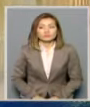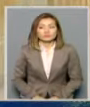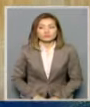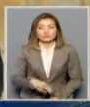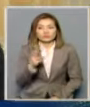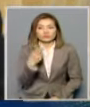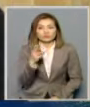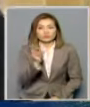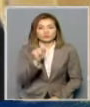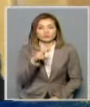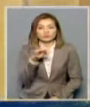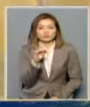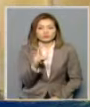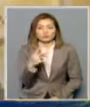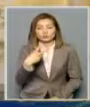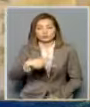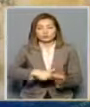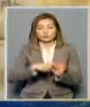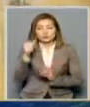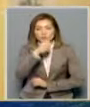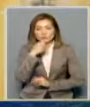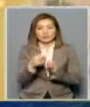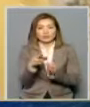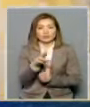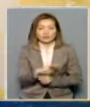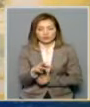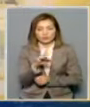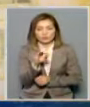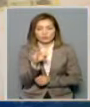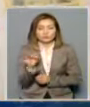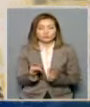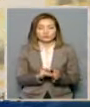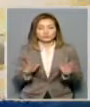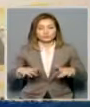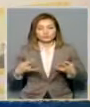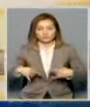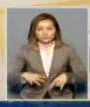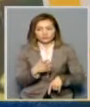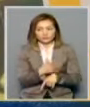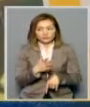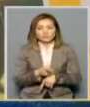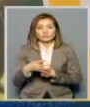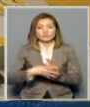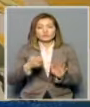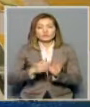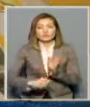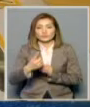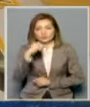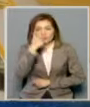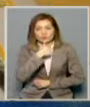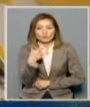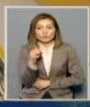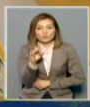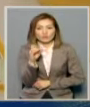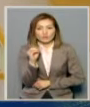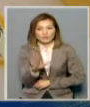Қадыр Жүсіп Өтегенұлы 1937 жылы 10 қаңтарда Атырау облысы Гурьев қаласында туған. 1961 жылы Гурьев